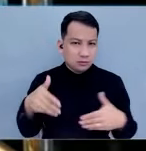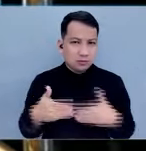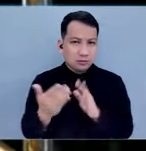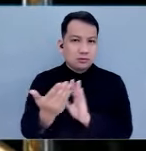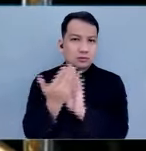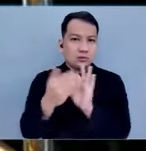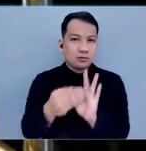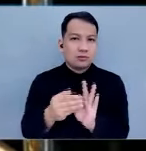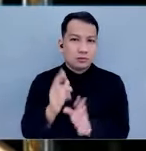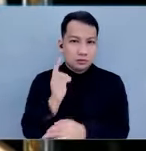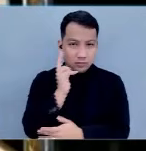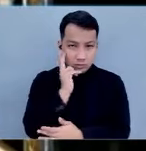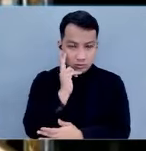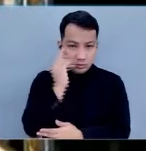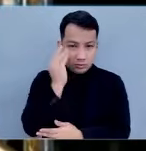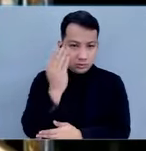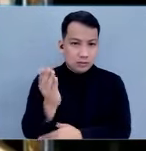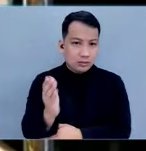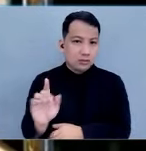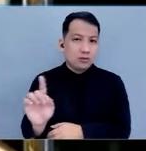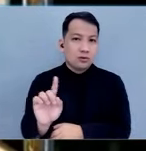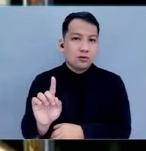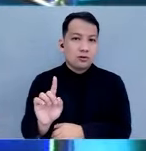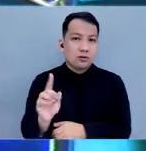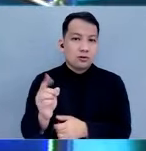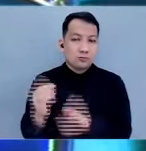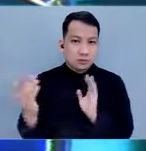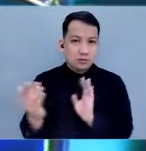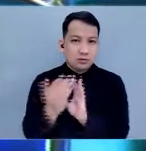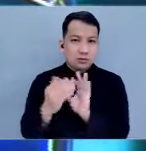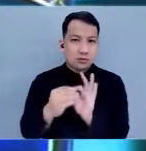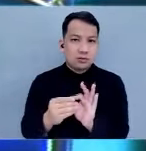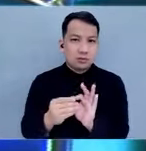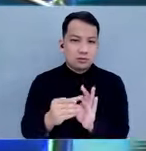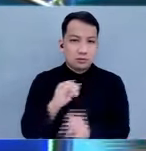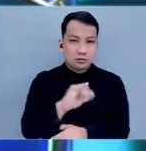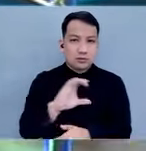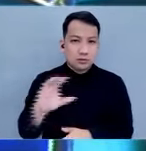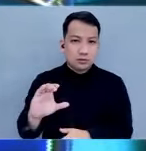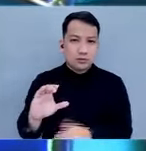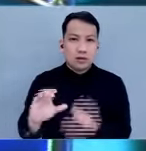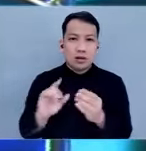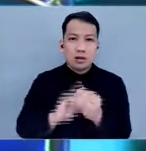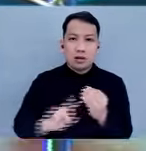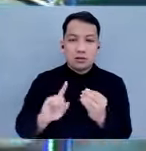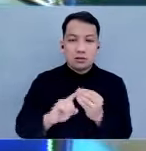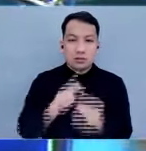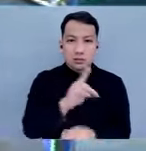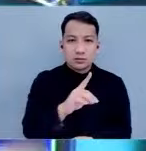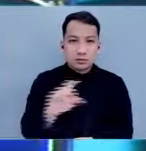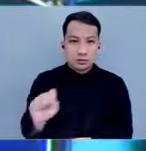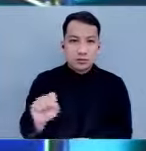si dating Pangulong Rodrigo Duterte na harapin siya sa ICC. Kaugnay sa Davao Death Squad.